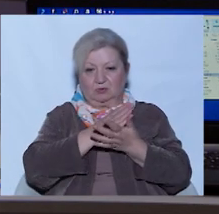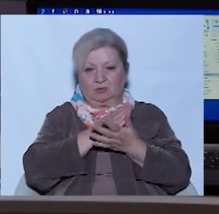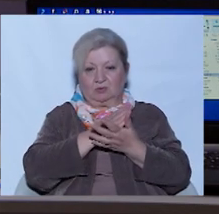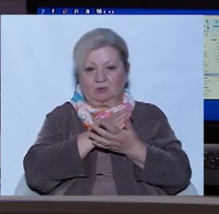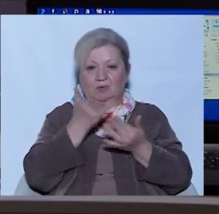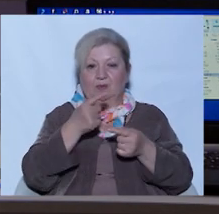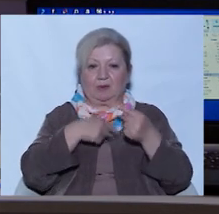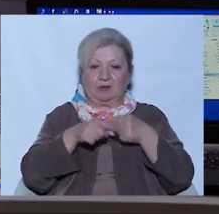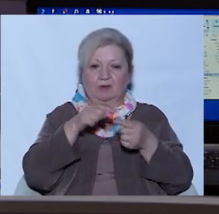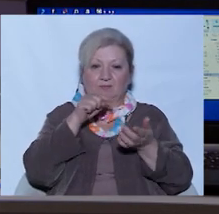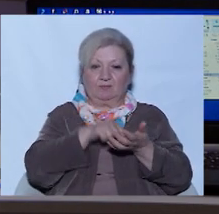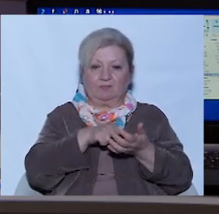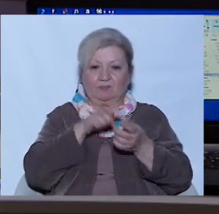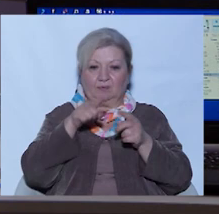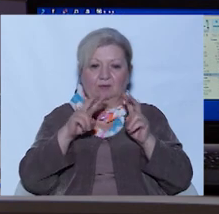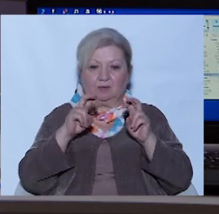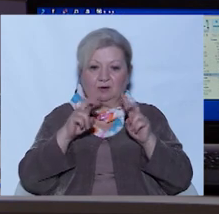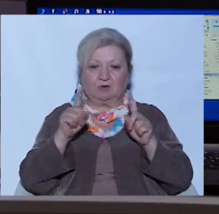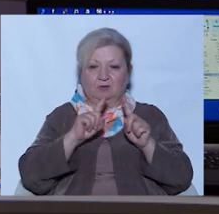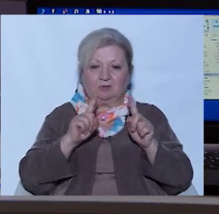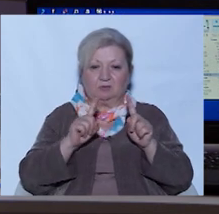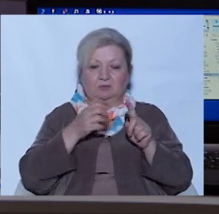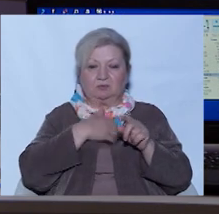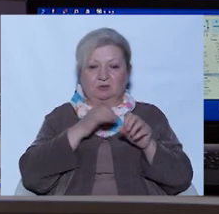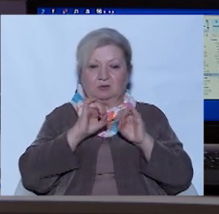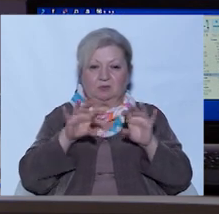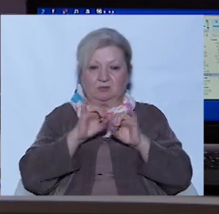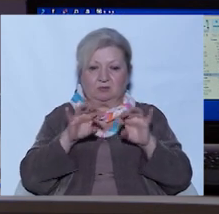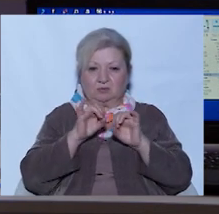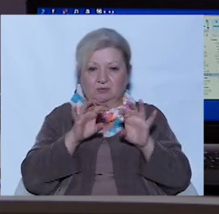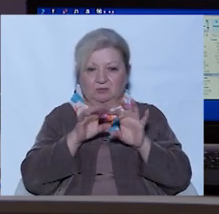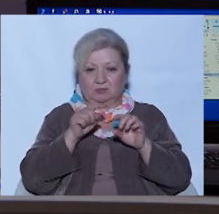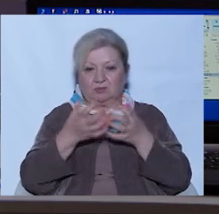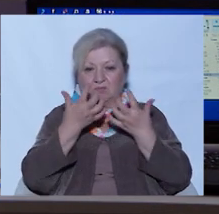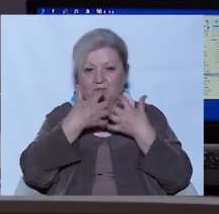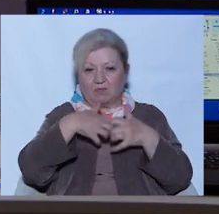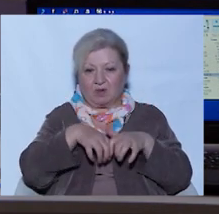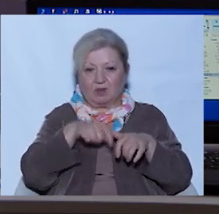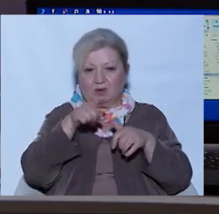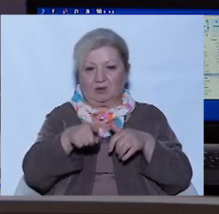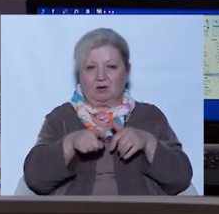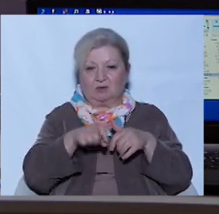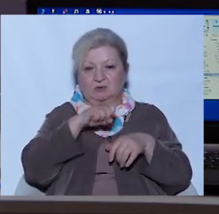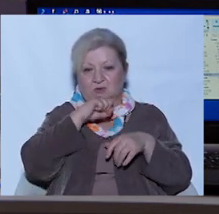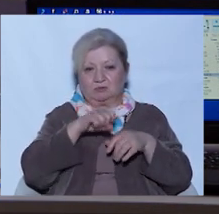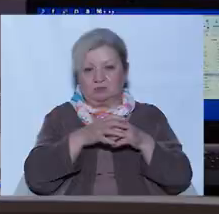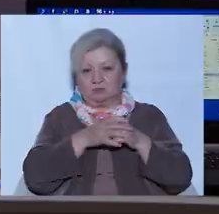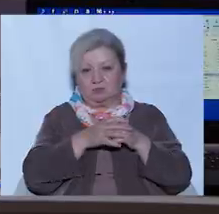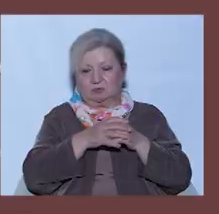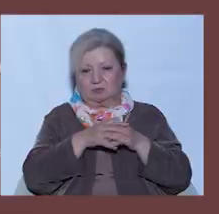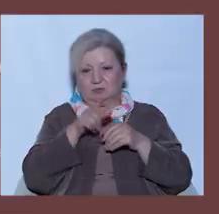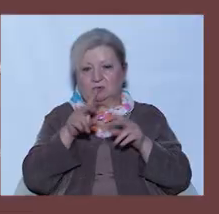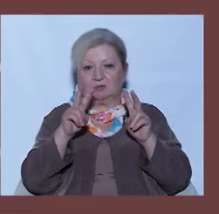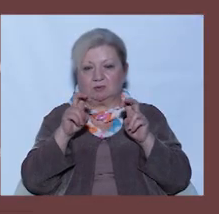ახლა დაუბრუნდეთ იმ თემას, რისი ახსნაც მინდა ამ მექანიკური ანალოგის საშუალებით.